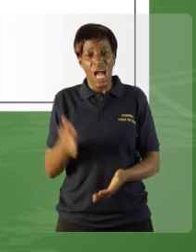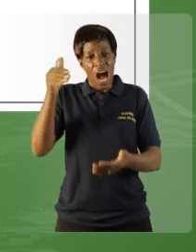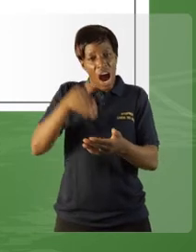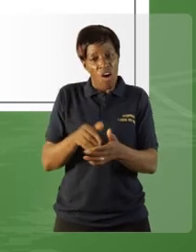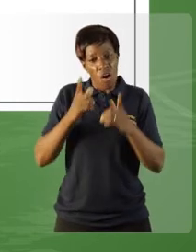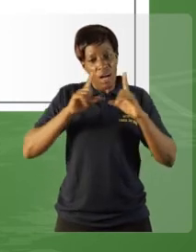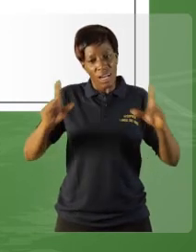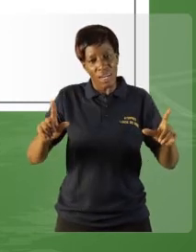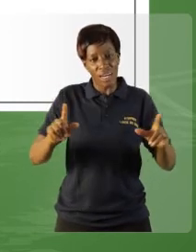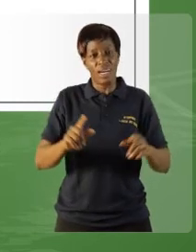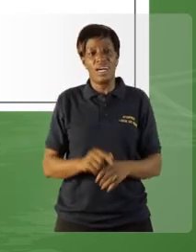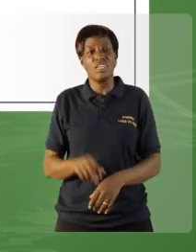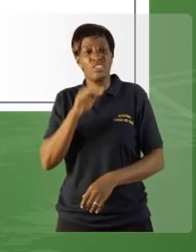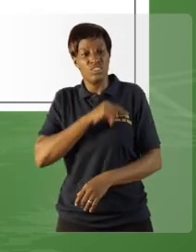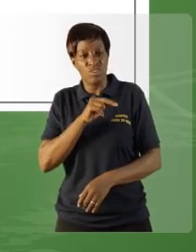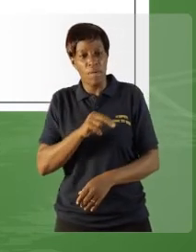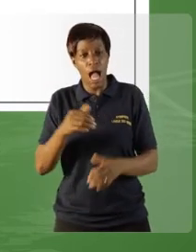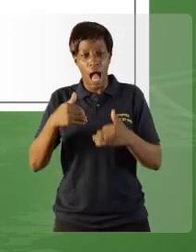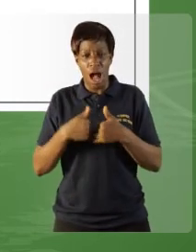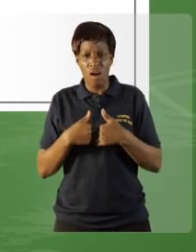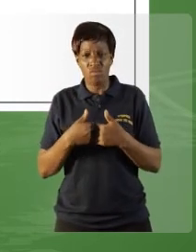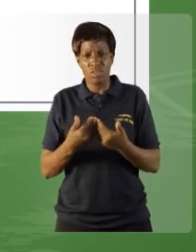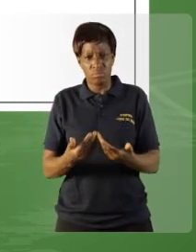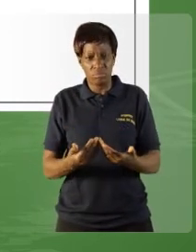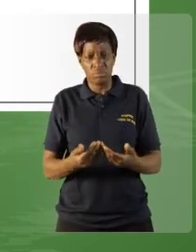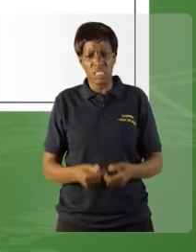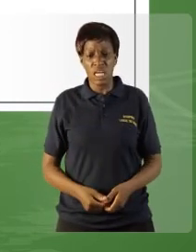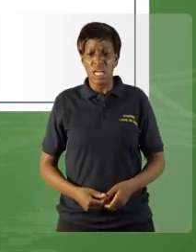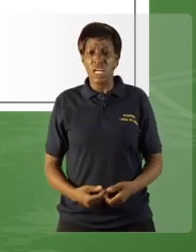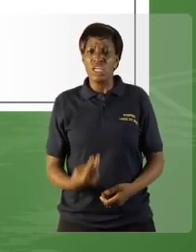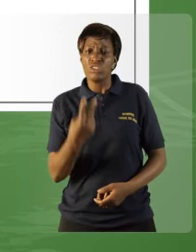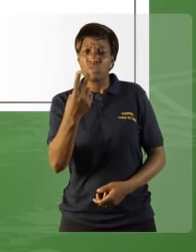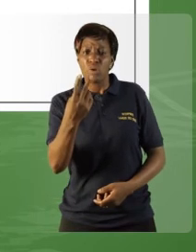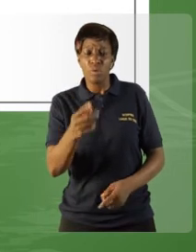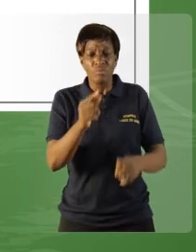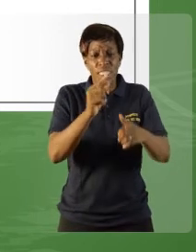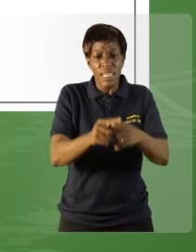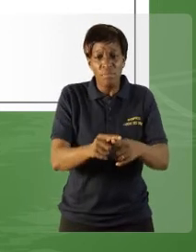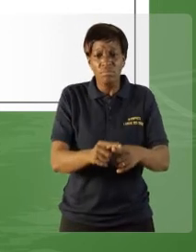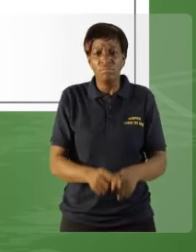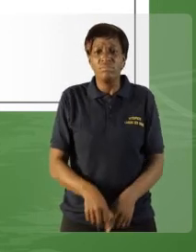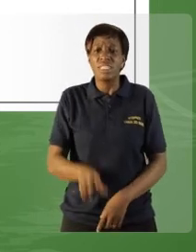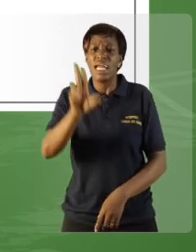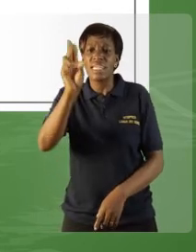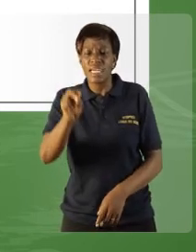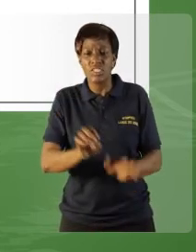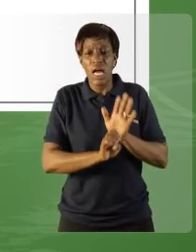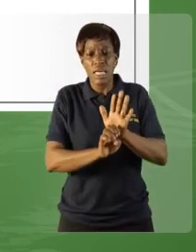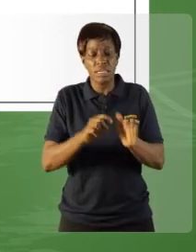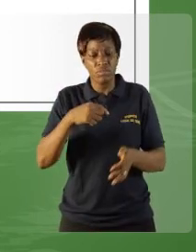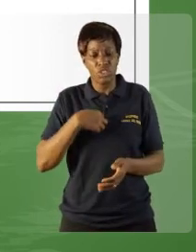courant. Nous notons la présence des deux termes de la négation. Par exemple, je ne veux